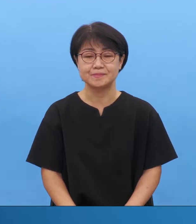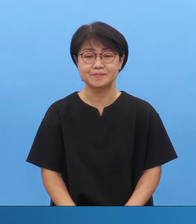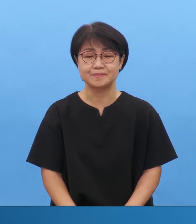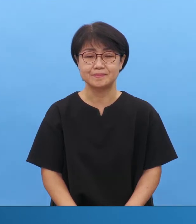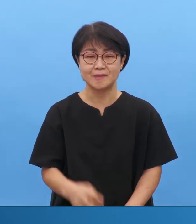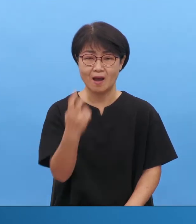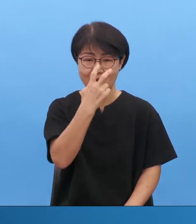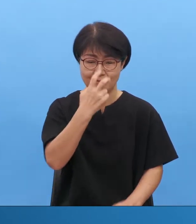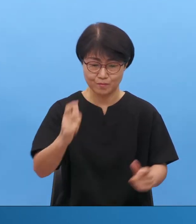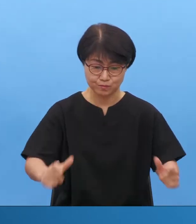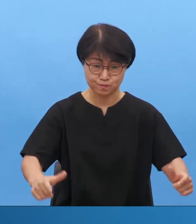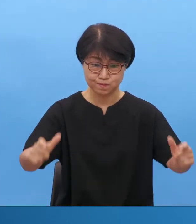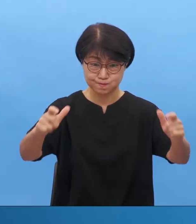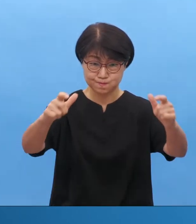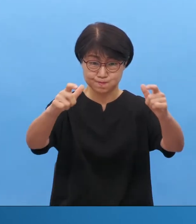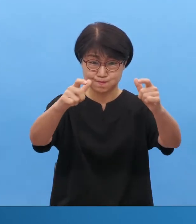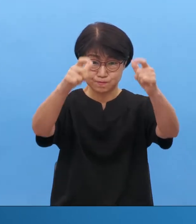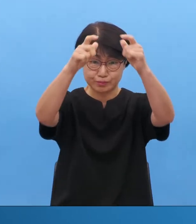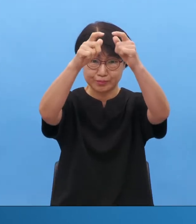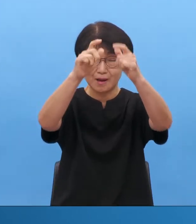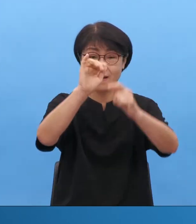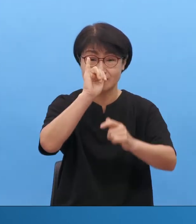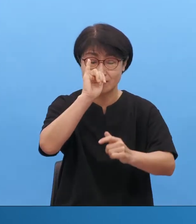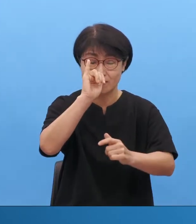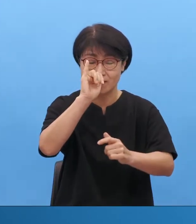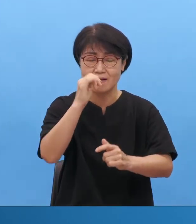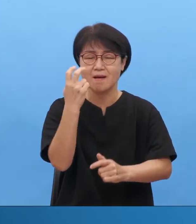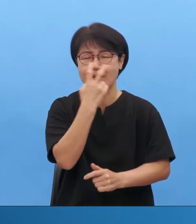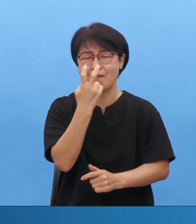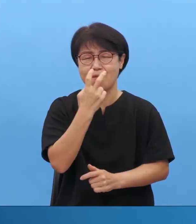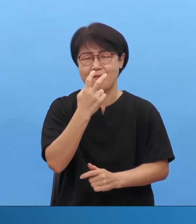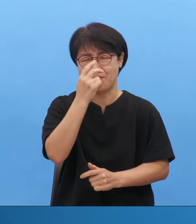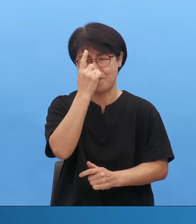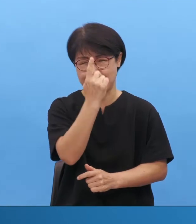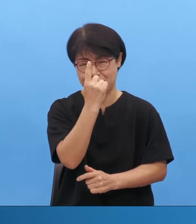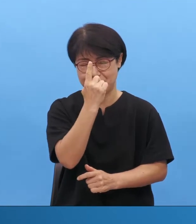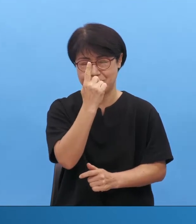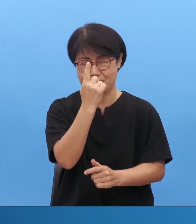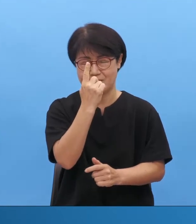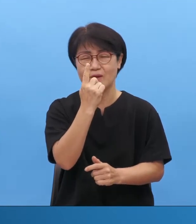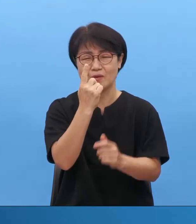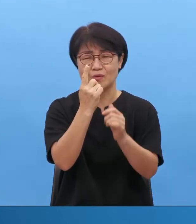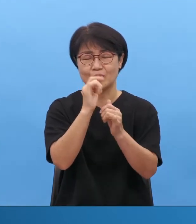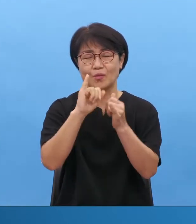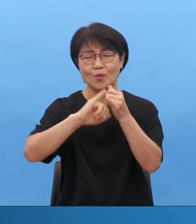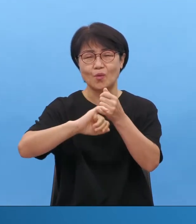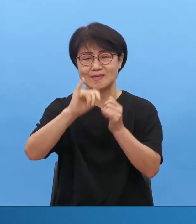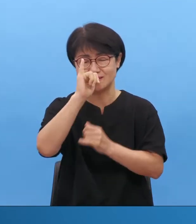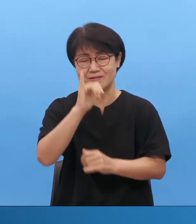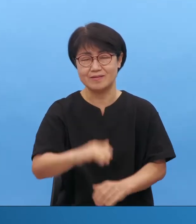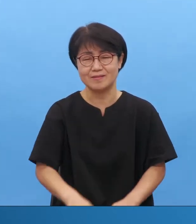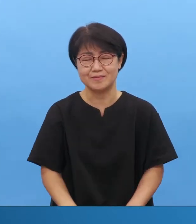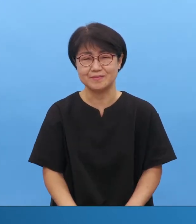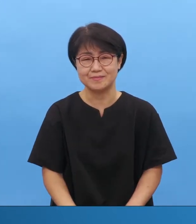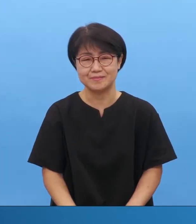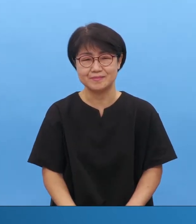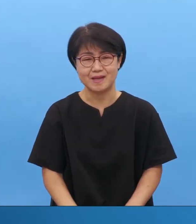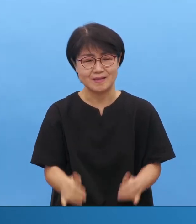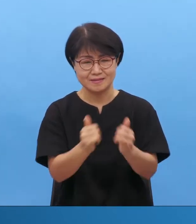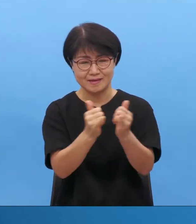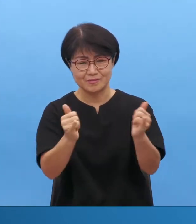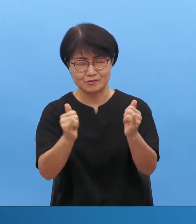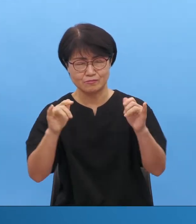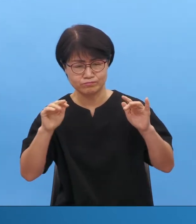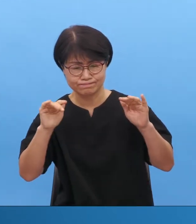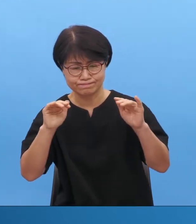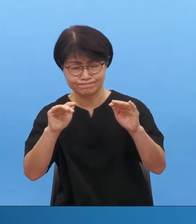파수꾼이겠죠. And I'm sure that if they raised up a watchtower, there are watchmen who watches the watchtower. 사람들을 이거 보고 오는 겁니다. And people come looking at these